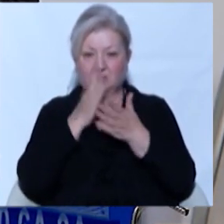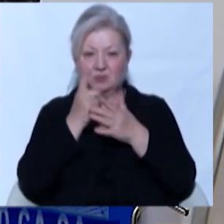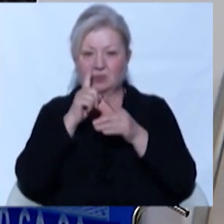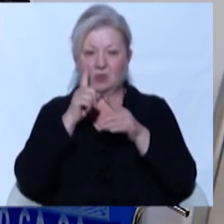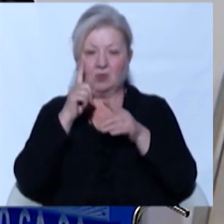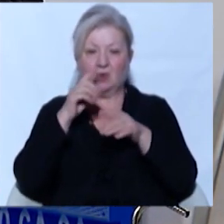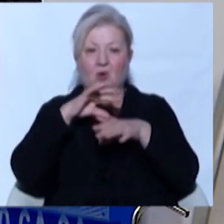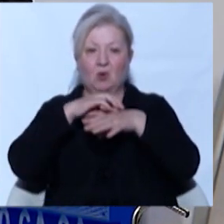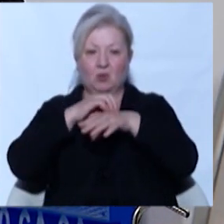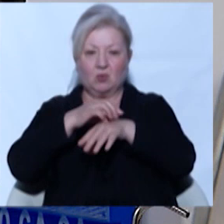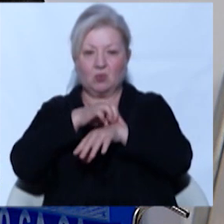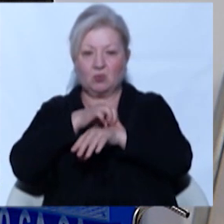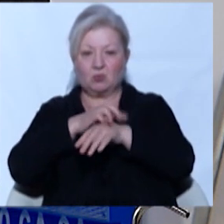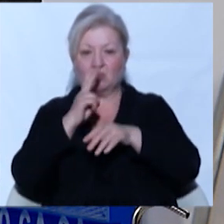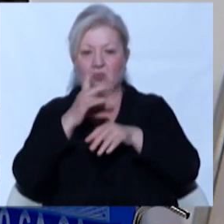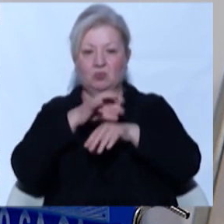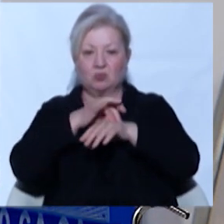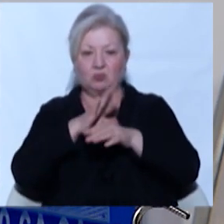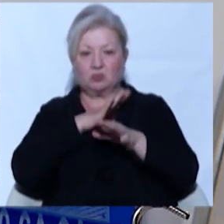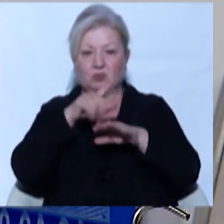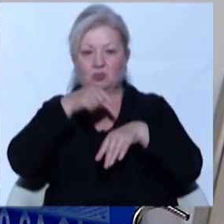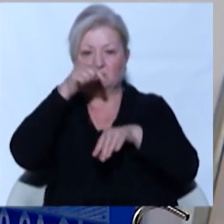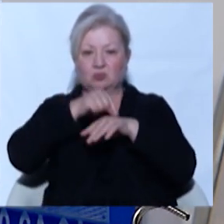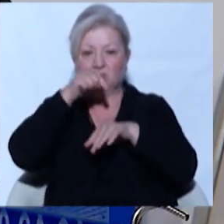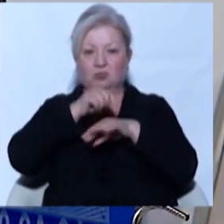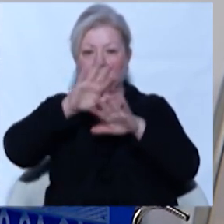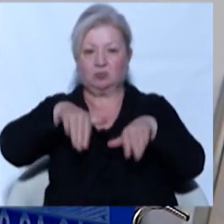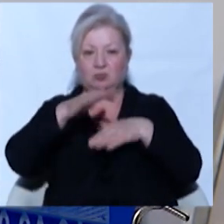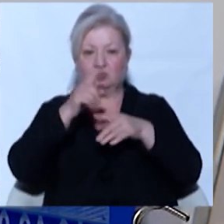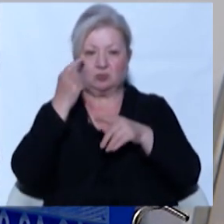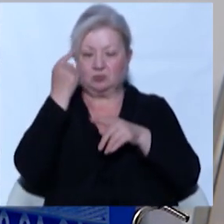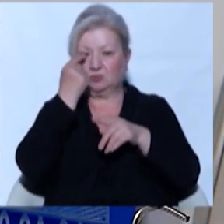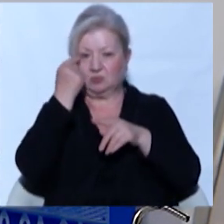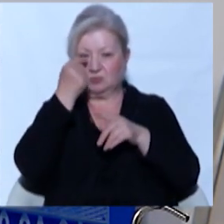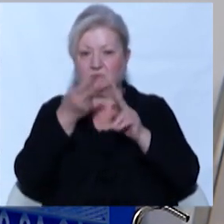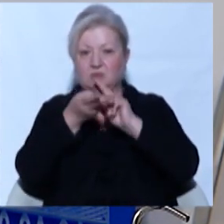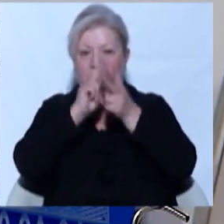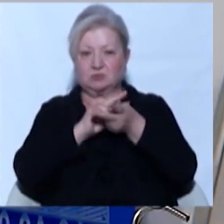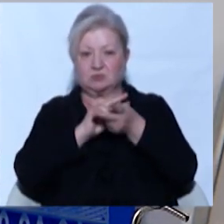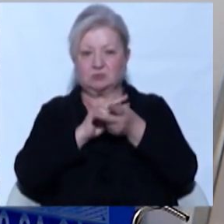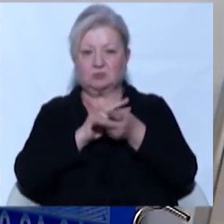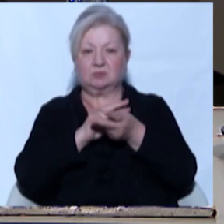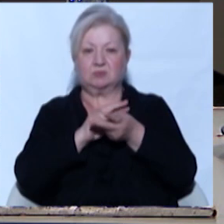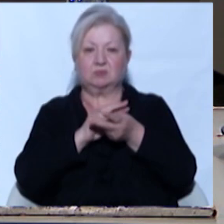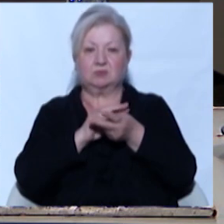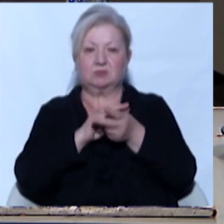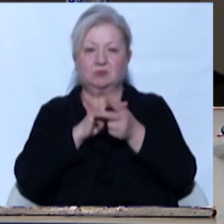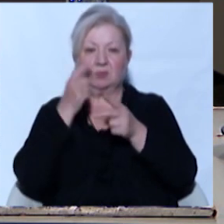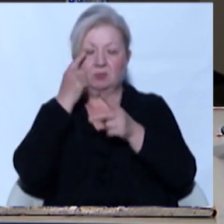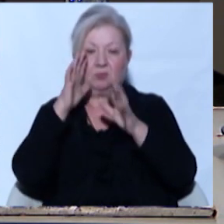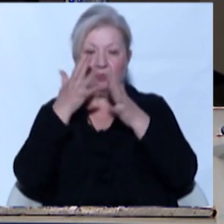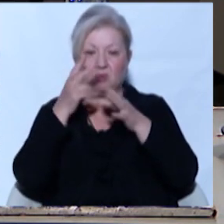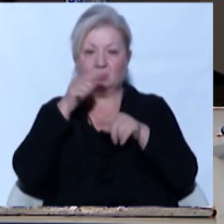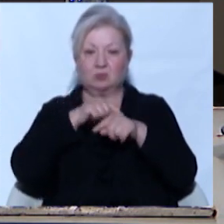აქვთ უნარი, რომ ძალიან შეცვალონ ლინზის, ამ შემთხვევაში ჩვენი ბროლის